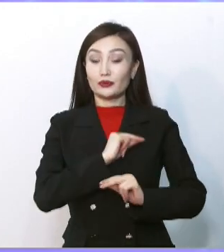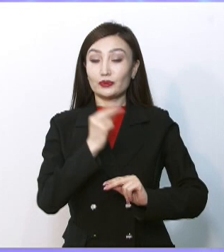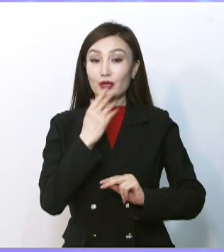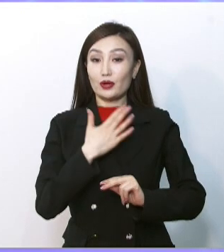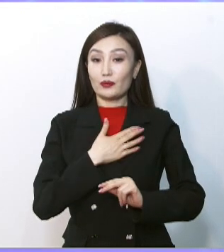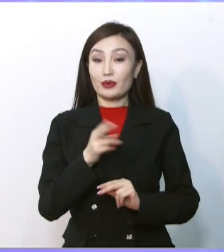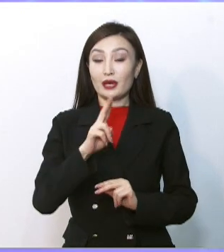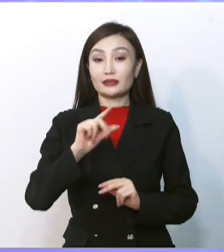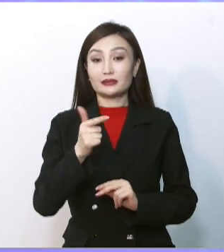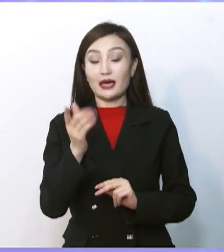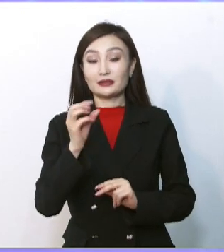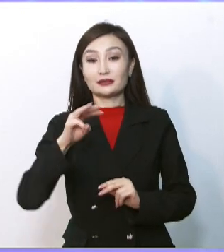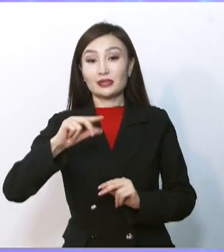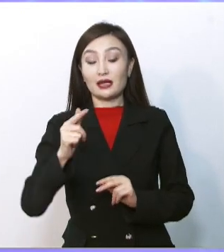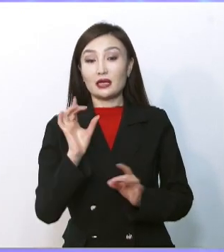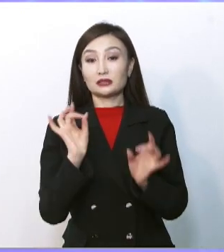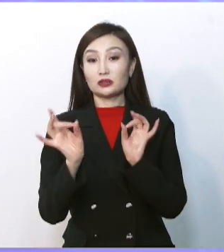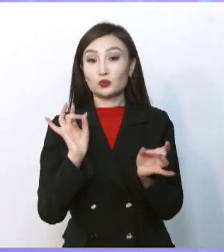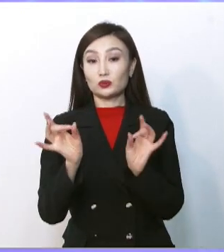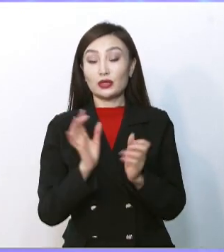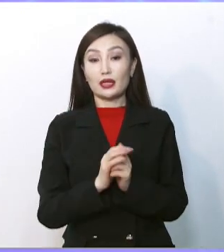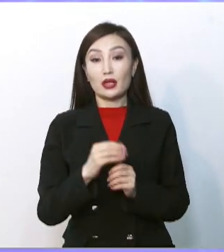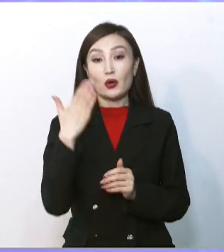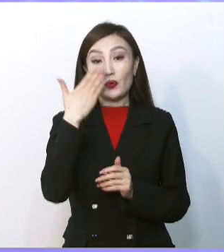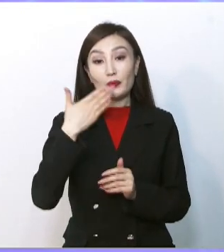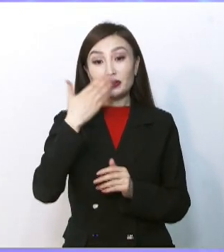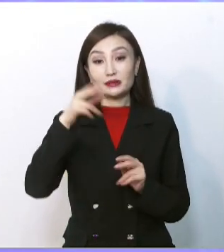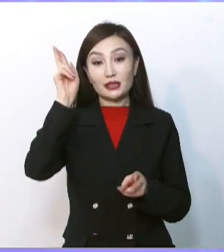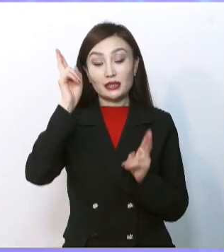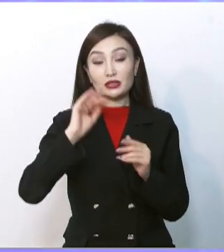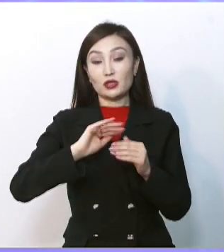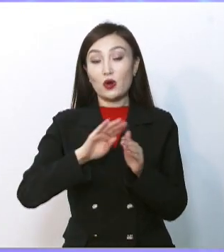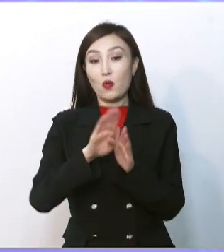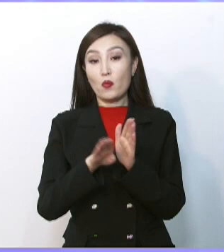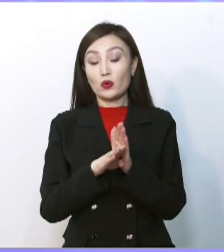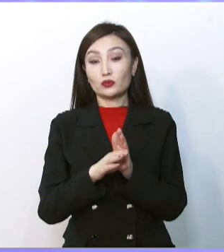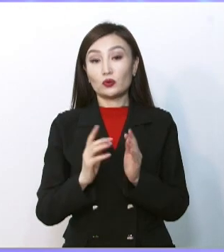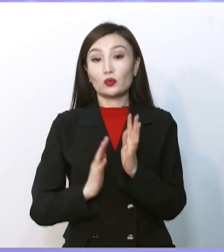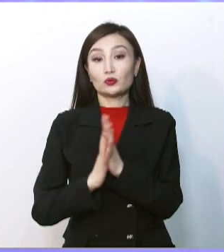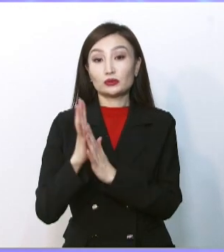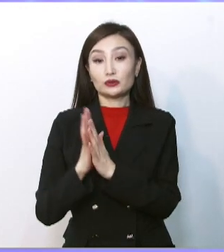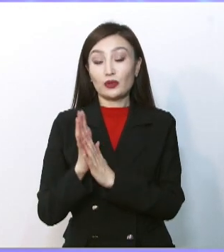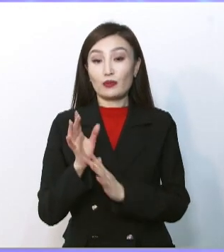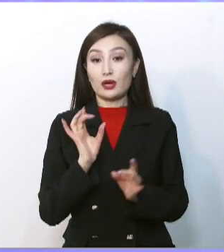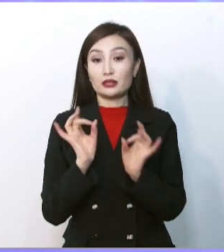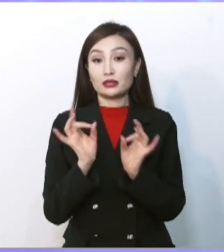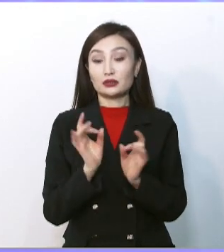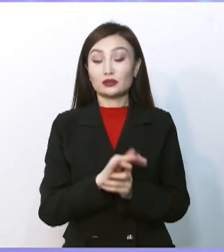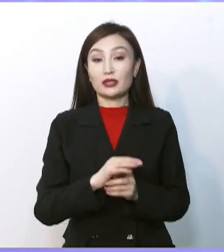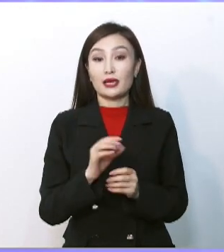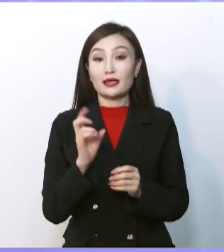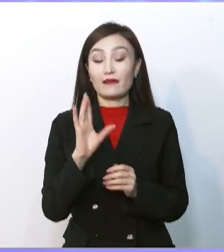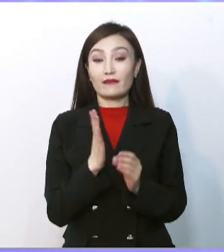трудолюбивый дятел застучал. Умылся зайчик под кустом, зашуршали мышки в